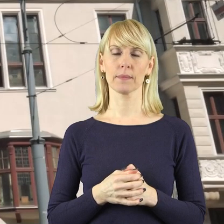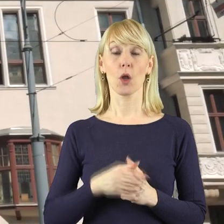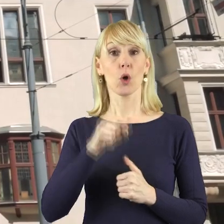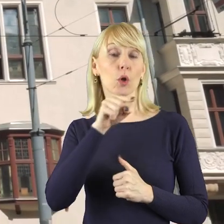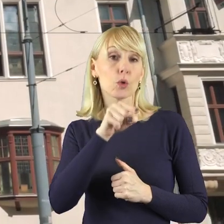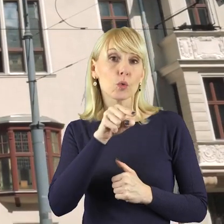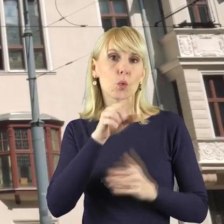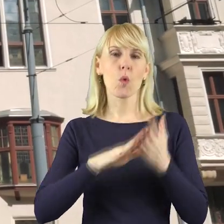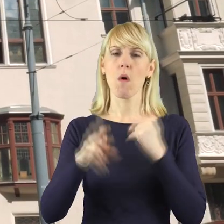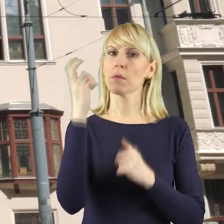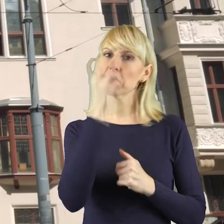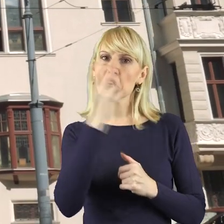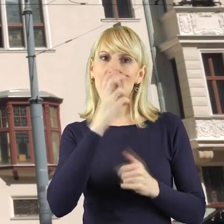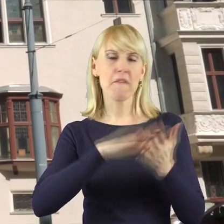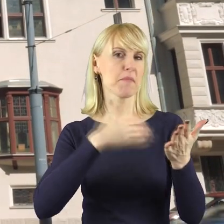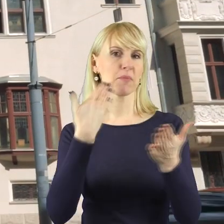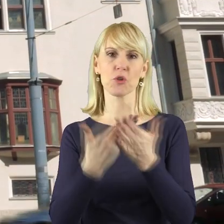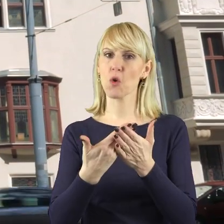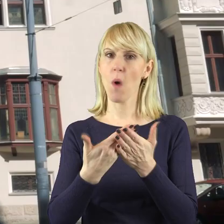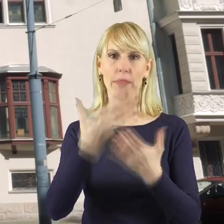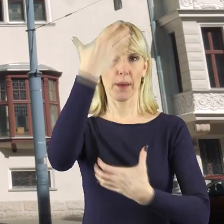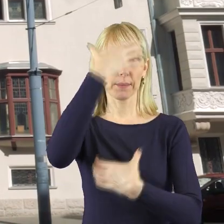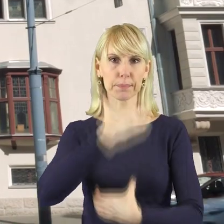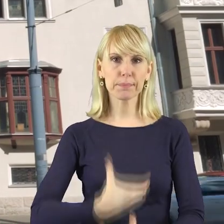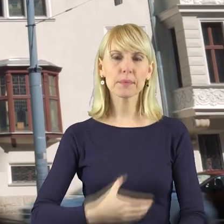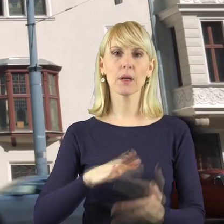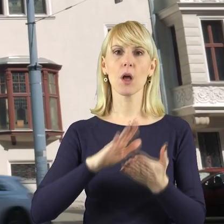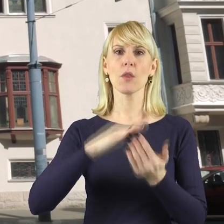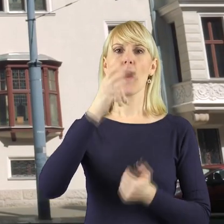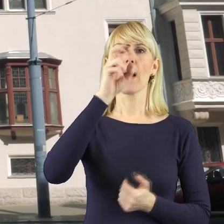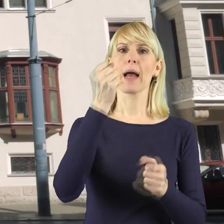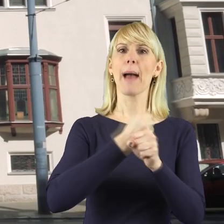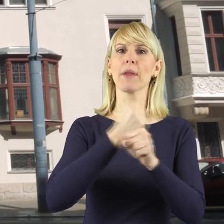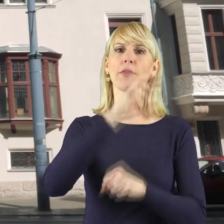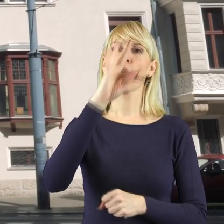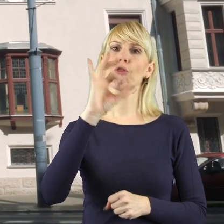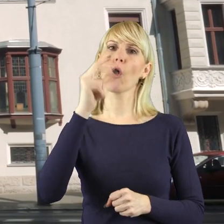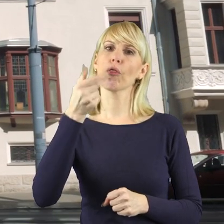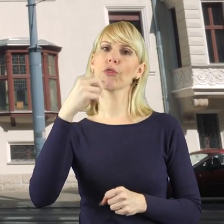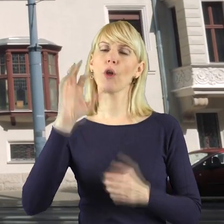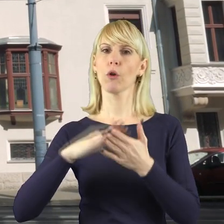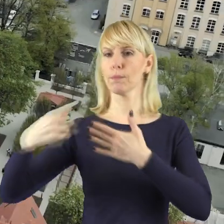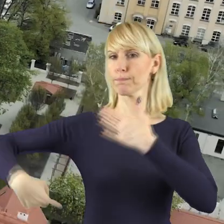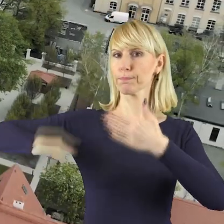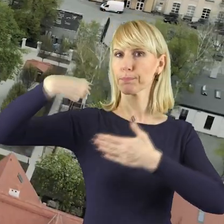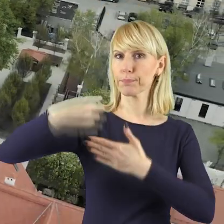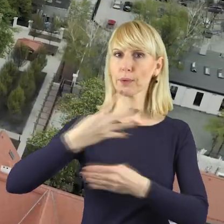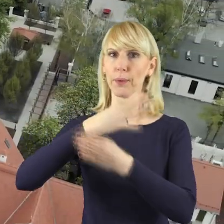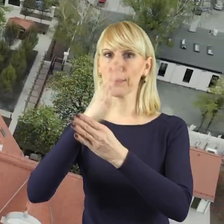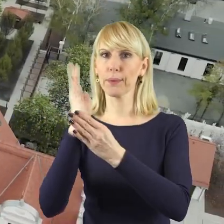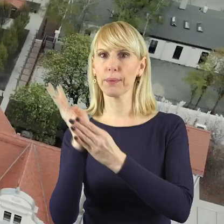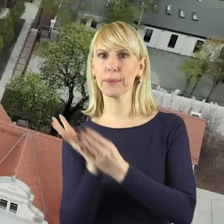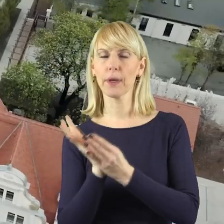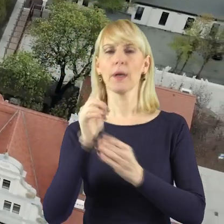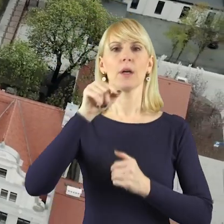Do jednego z najciekawszych przykładów jej wizerunków należy kamienne tondo, ukształtowane na wzór koła zębatego, umieszczone